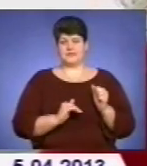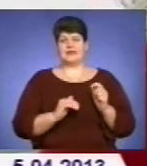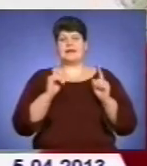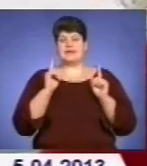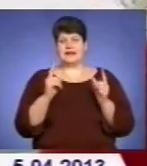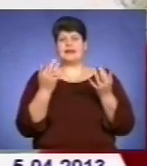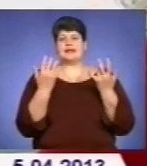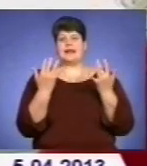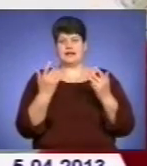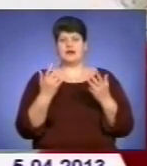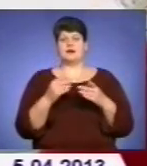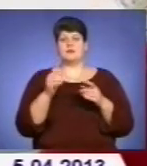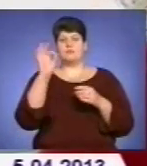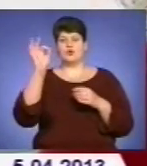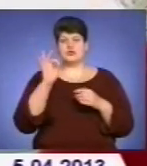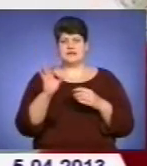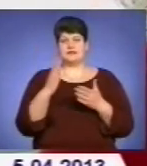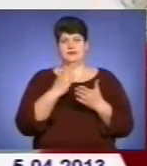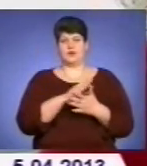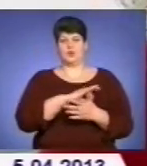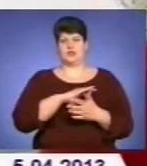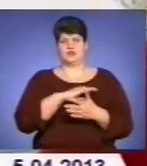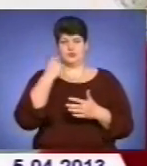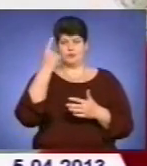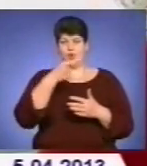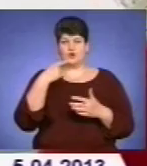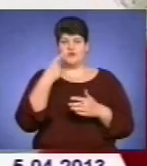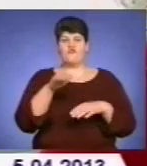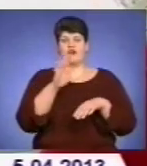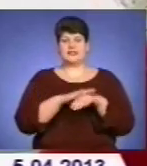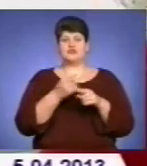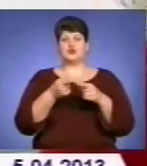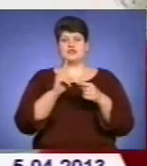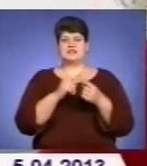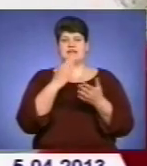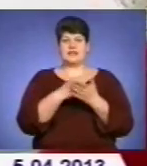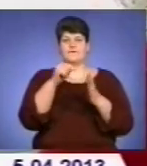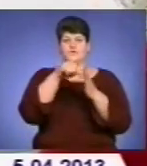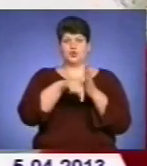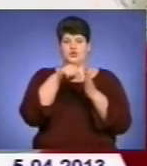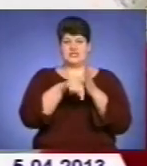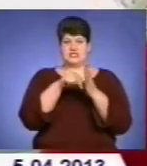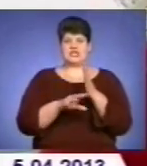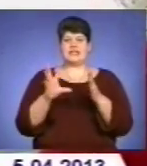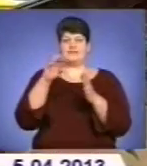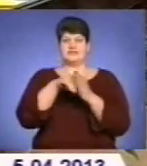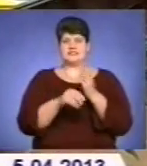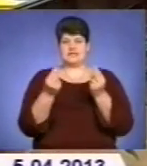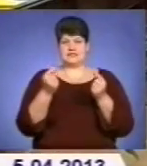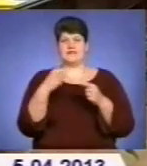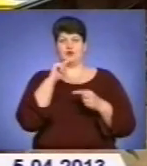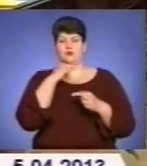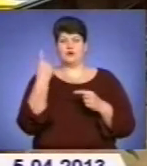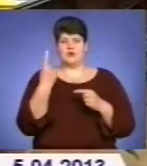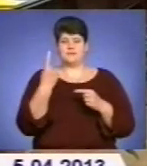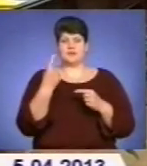кілька відсотків належать юридичним особам. Фактично, це є внутрішні інвестиції в економіку області.